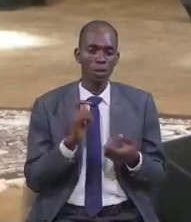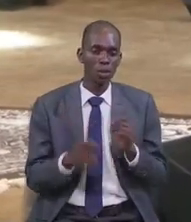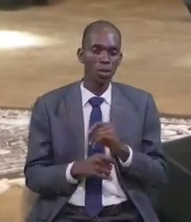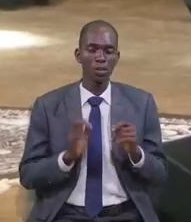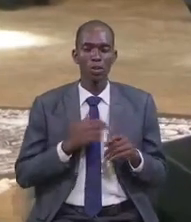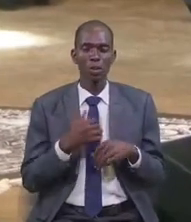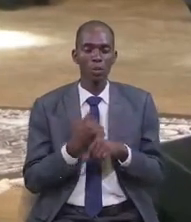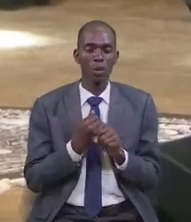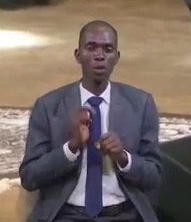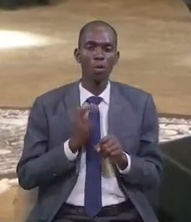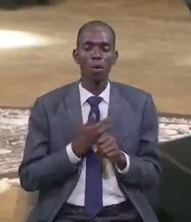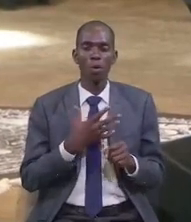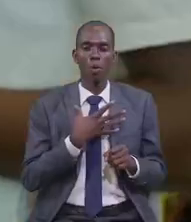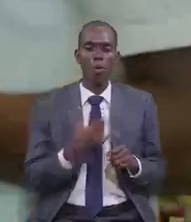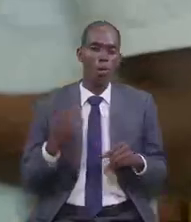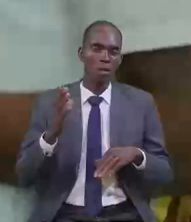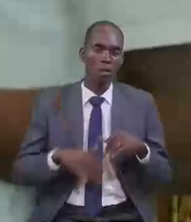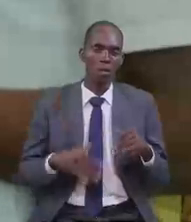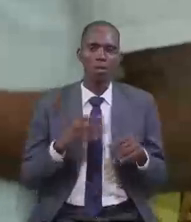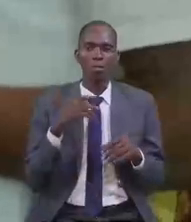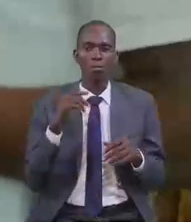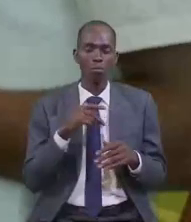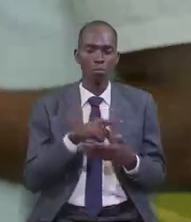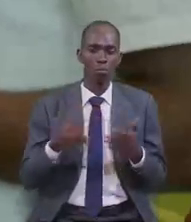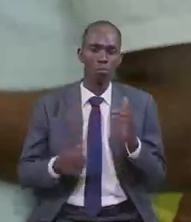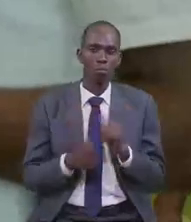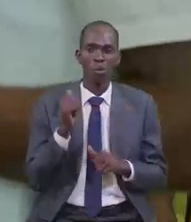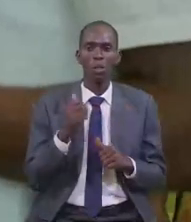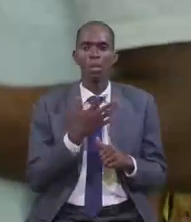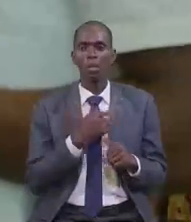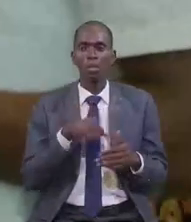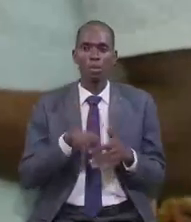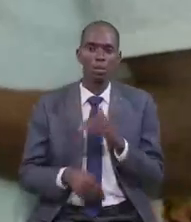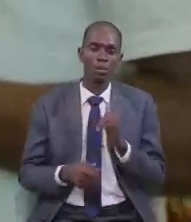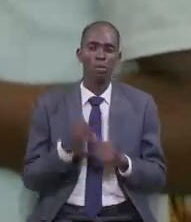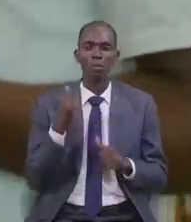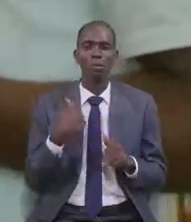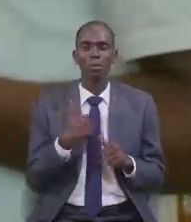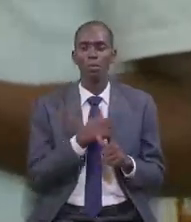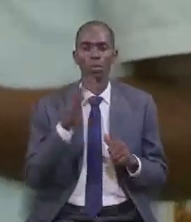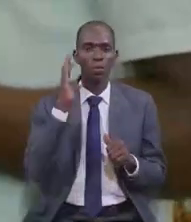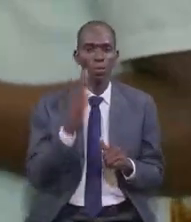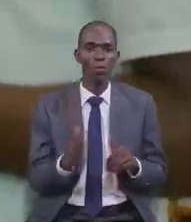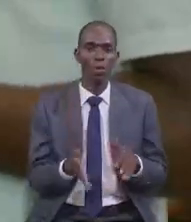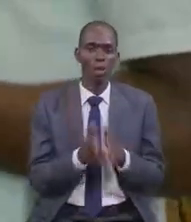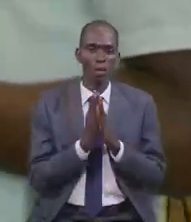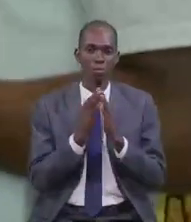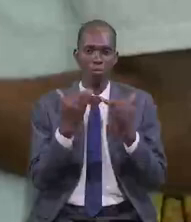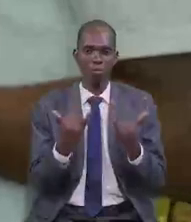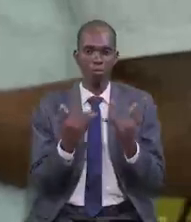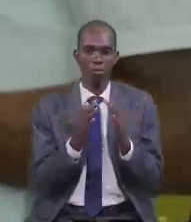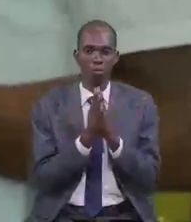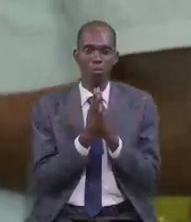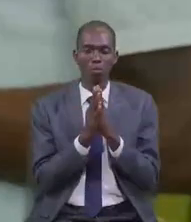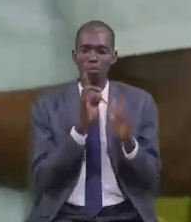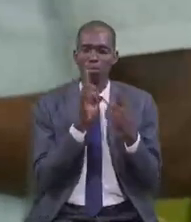plus blancs, plus éclatants, nous sommes plus forts, nous sommes plus brillants. Ouvrez la bouche